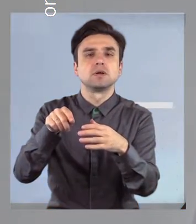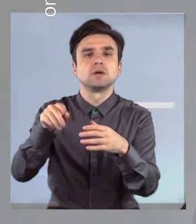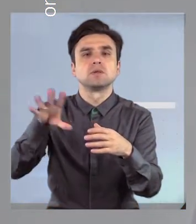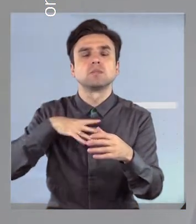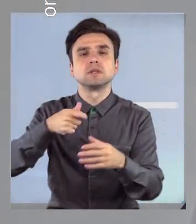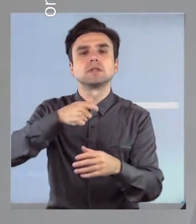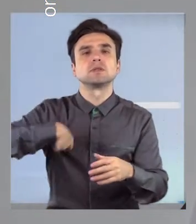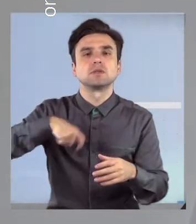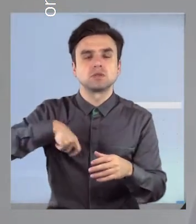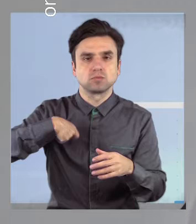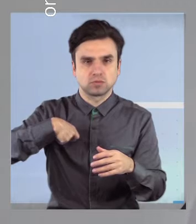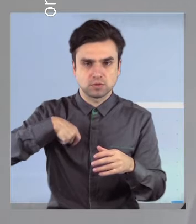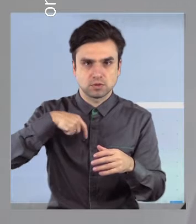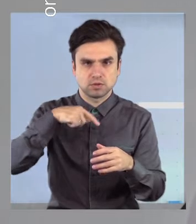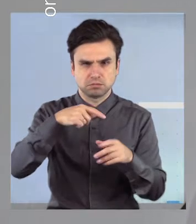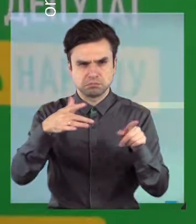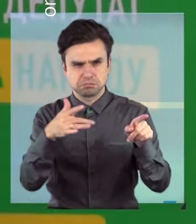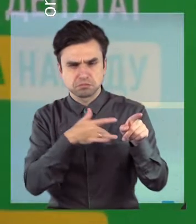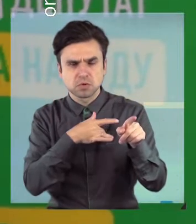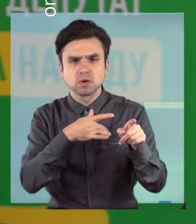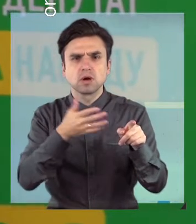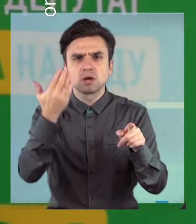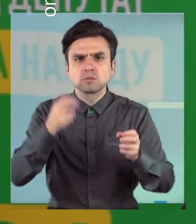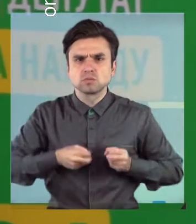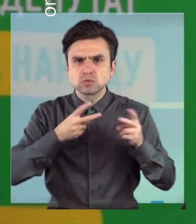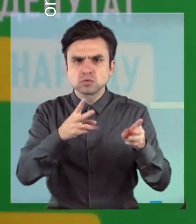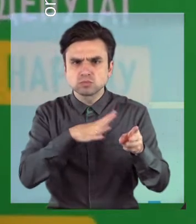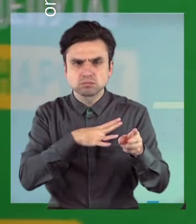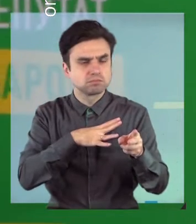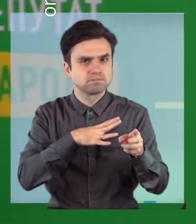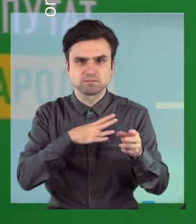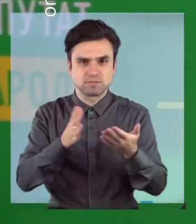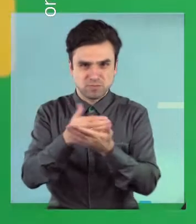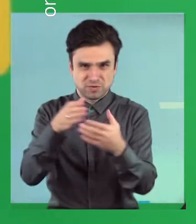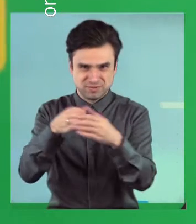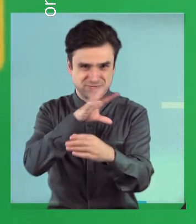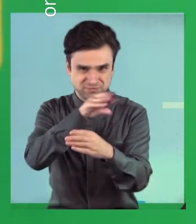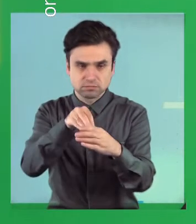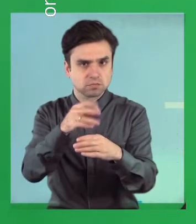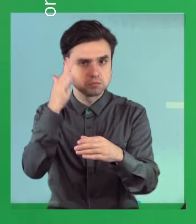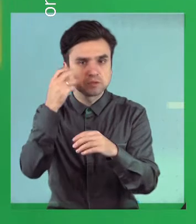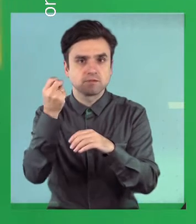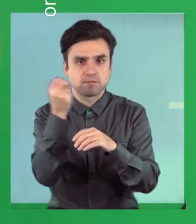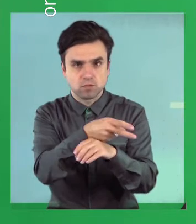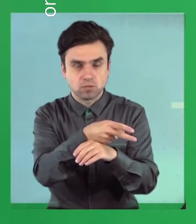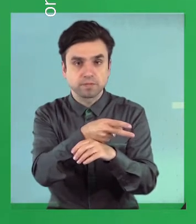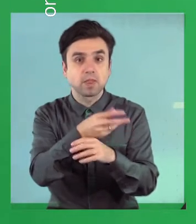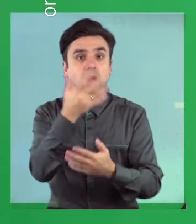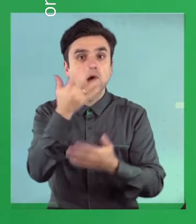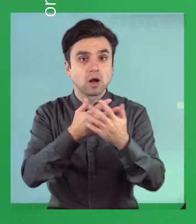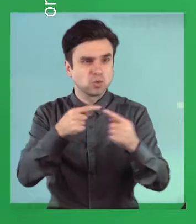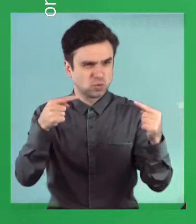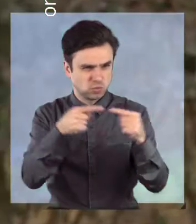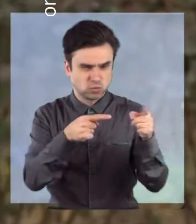має судимість, виключать з фракції. І повернуть лише, якщо з'ясується, що ці дані не відповідають дійсності. Залишать